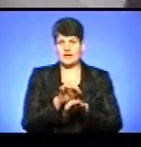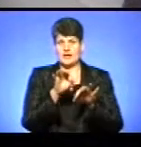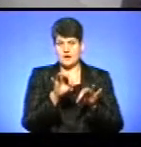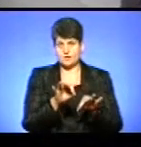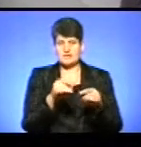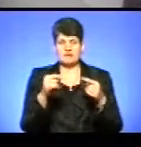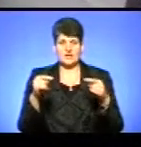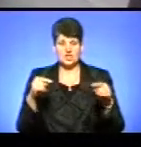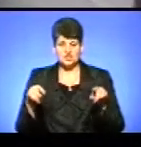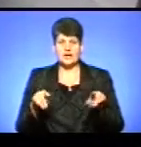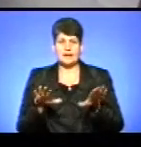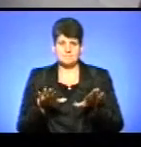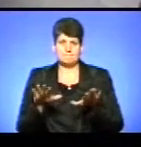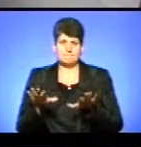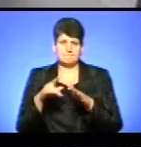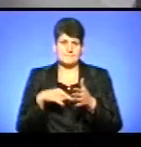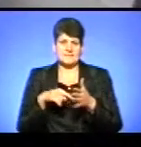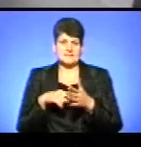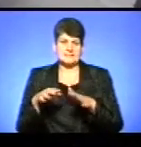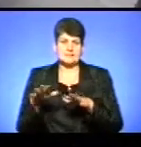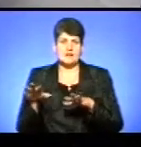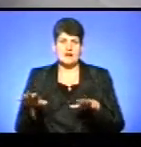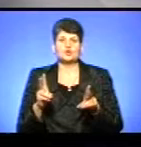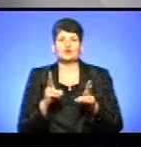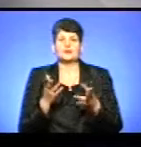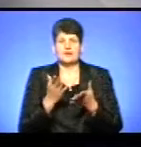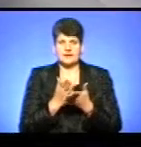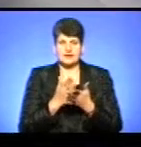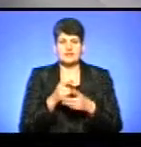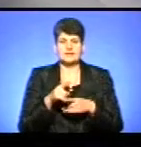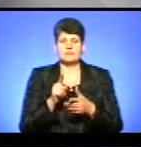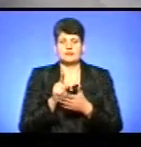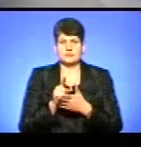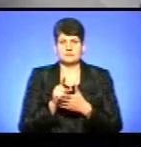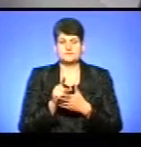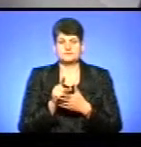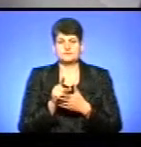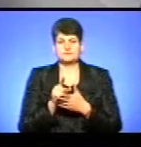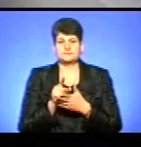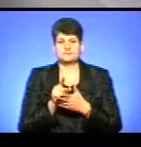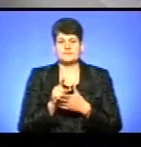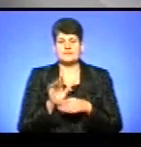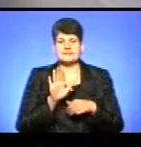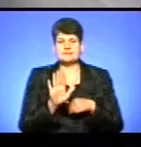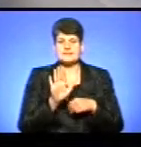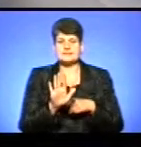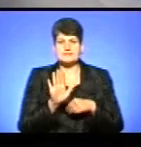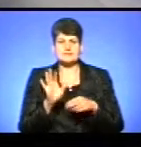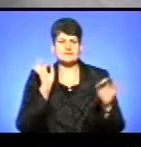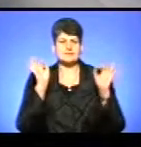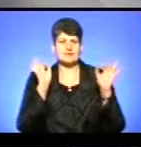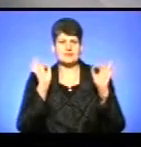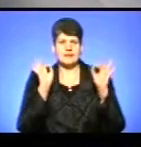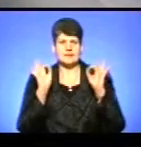інших містах, хто де є, вони там і мають сигналити і